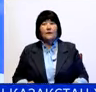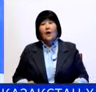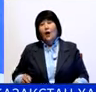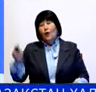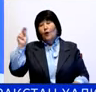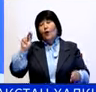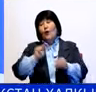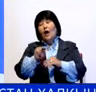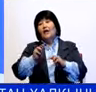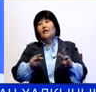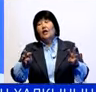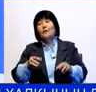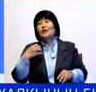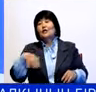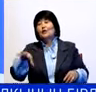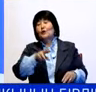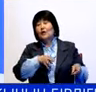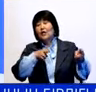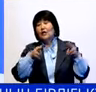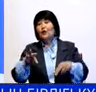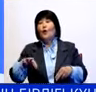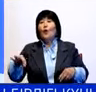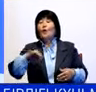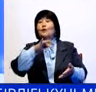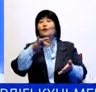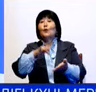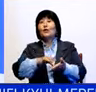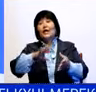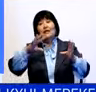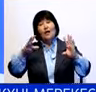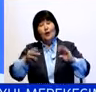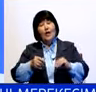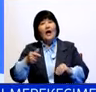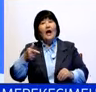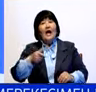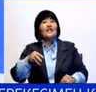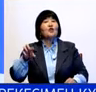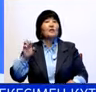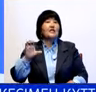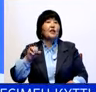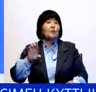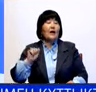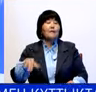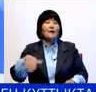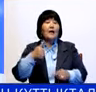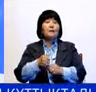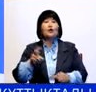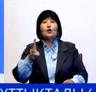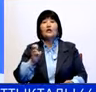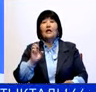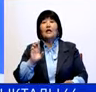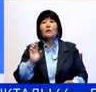Оқу ағарту министрінің Сыр өңіріне жұмыс сапары облыс орталығында қорытындыланды. Ғани Бейсенбаев пен аймақ басшысы Нұрлыбек